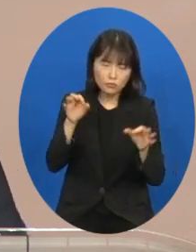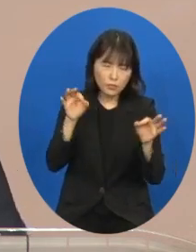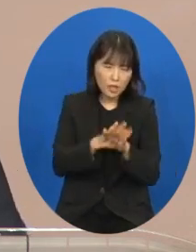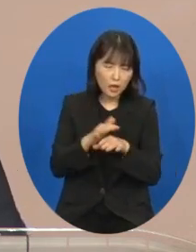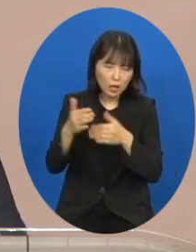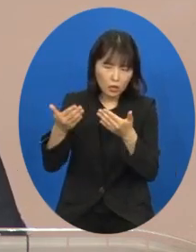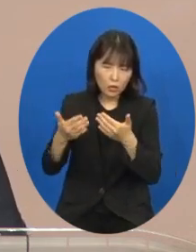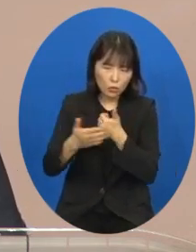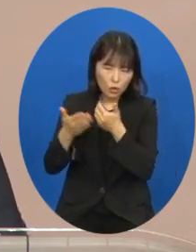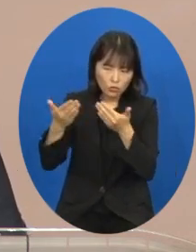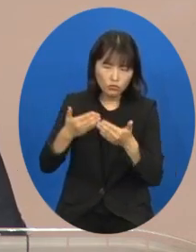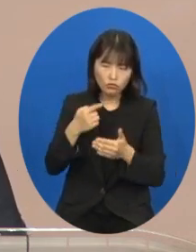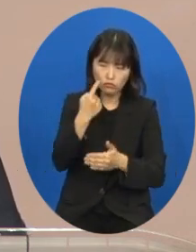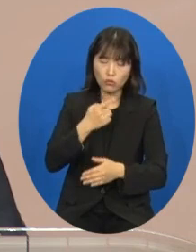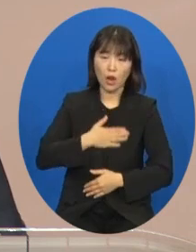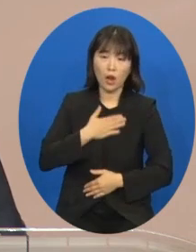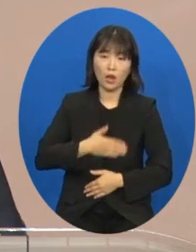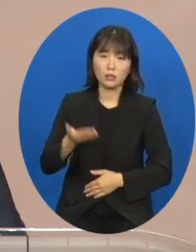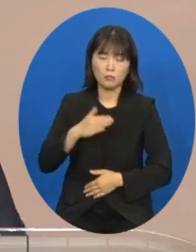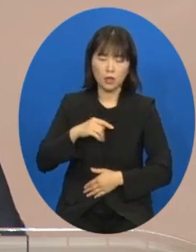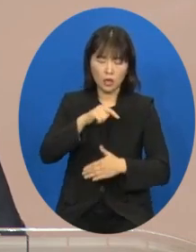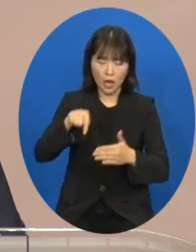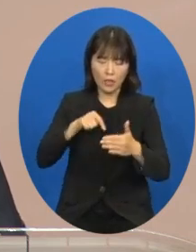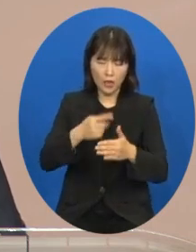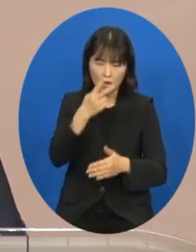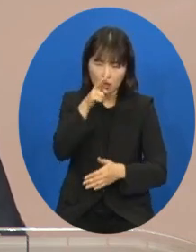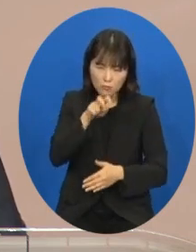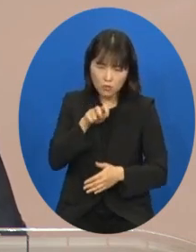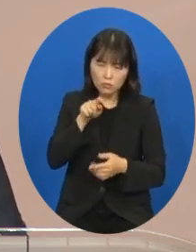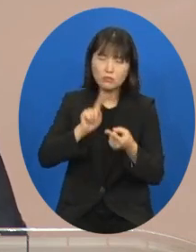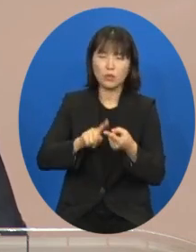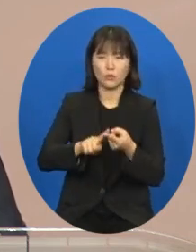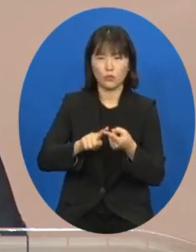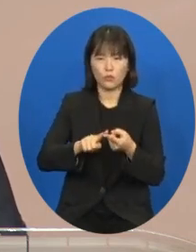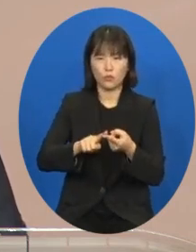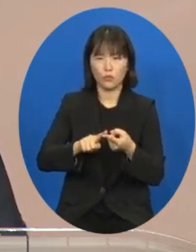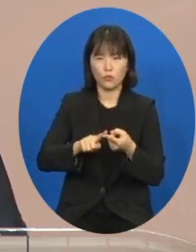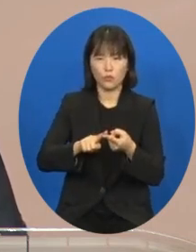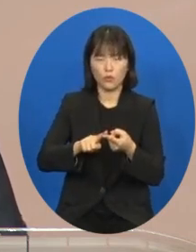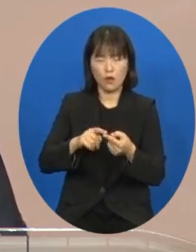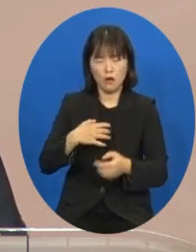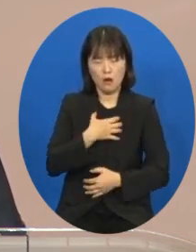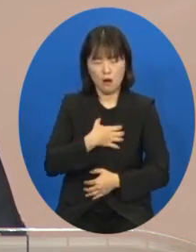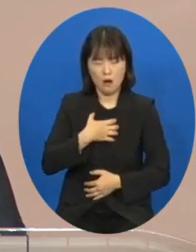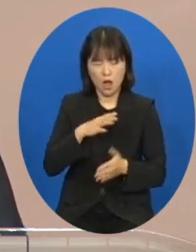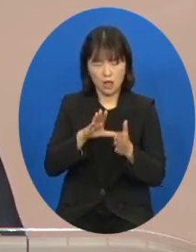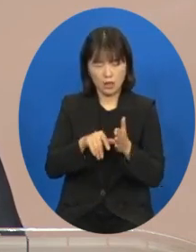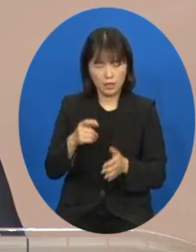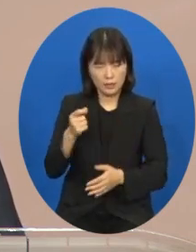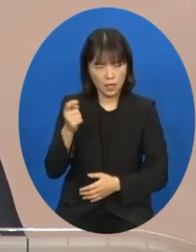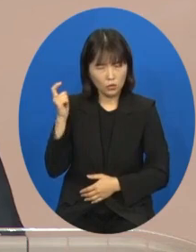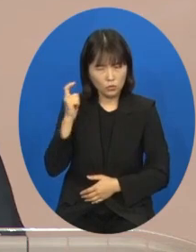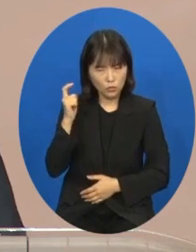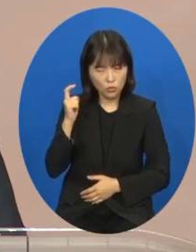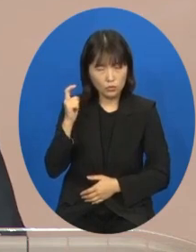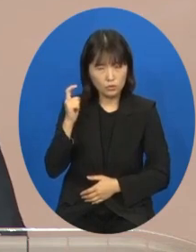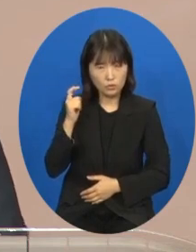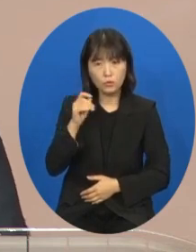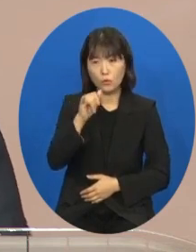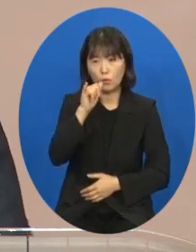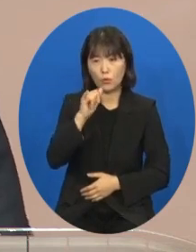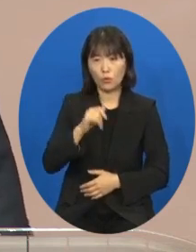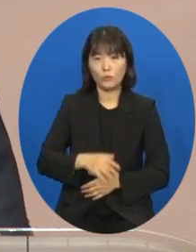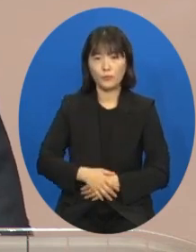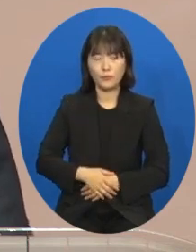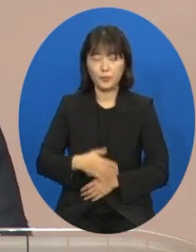알았습니다. 그러나 제 안에 미움은 여전했습니다. 이렇게 괴로워할 때 작은 소리가 들렸습니다.